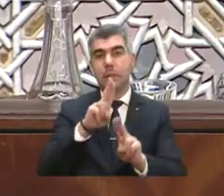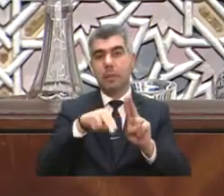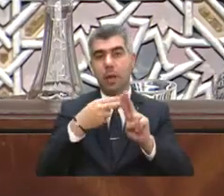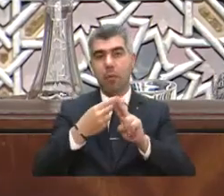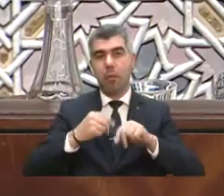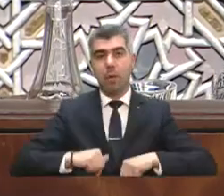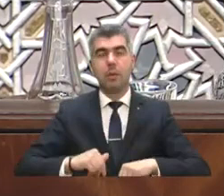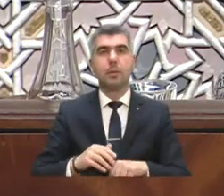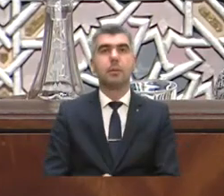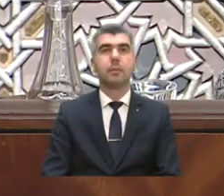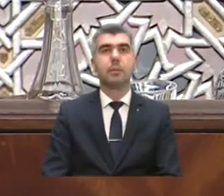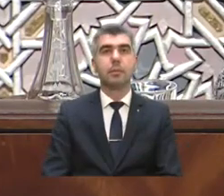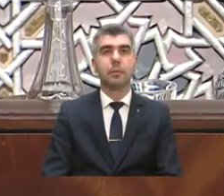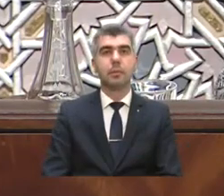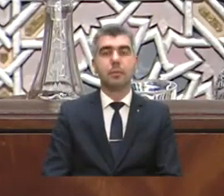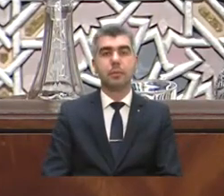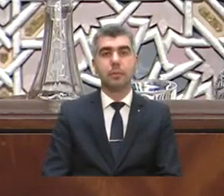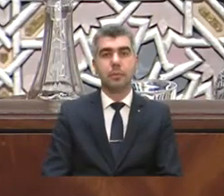الوزير.